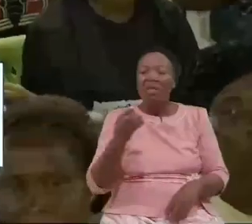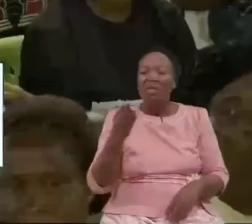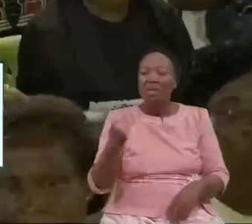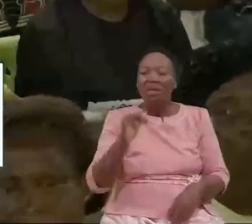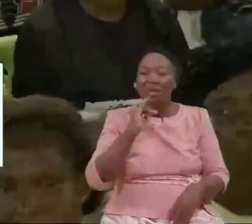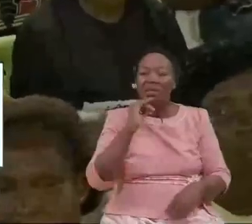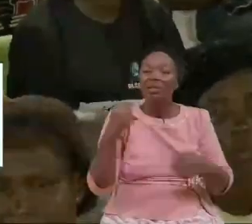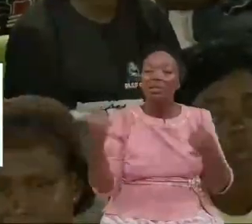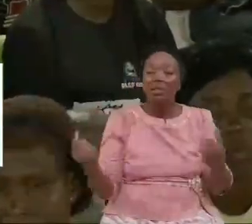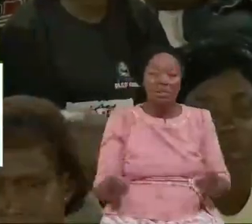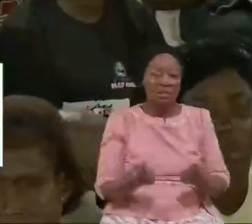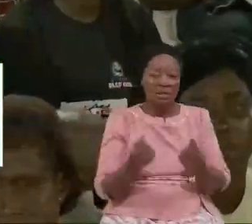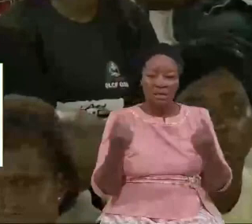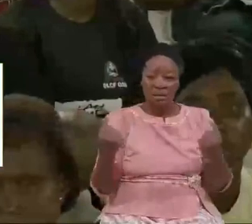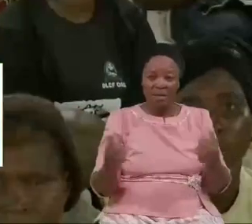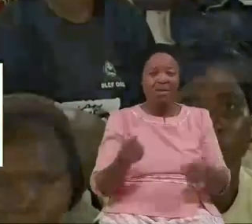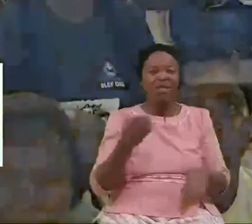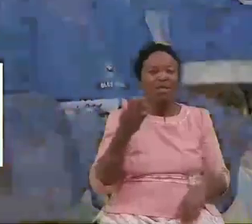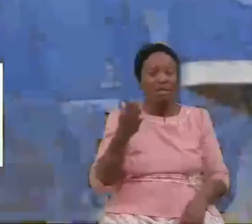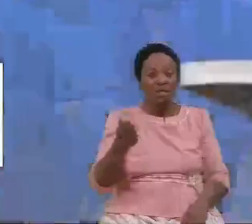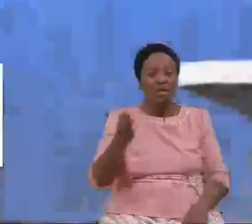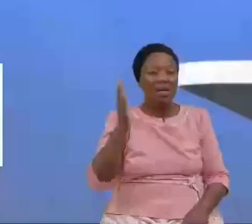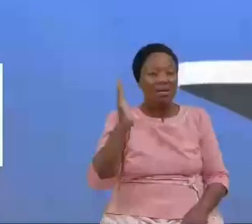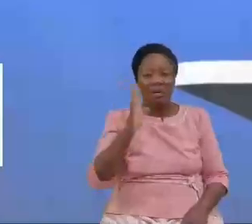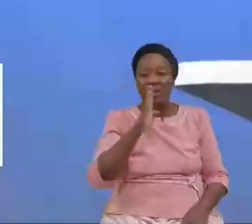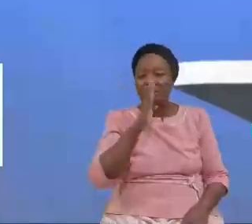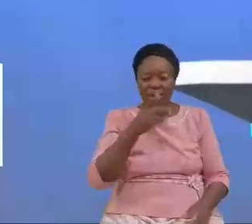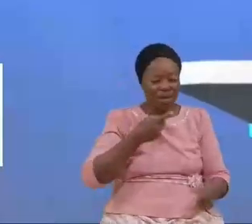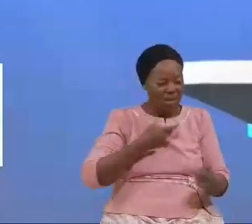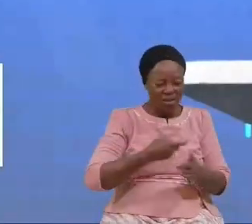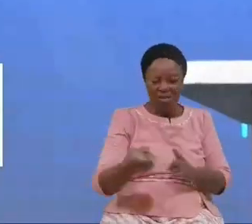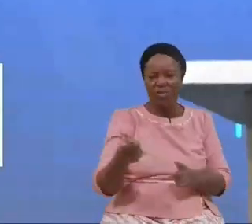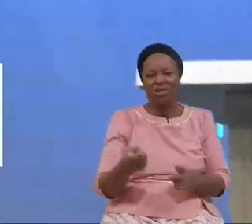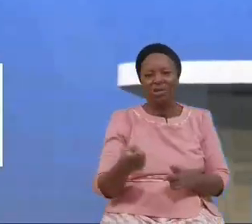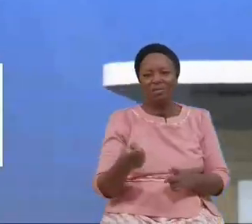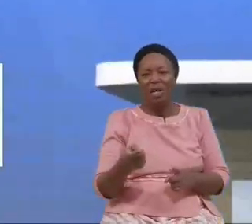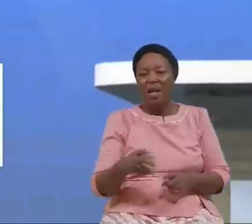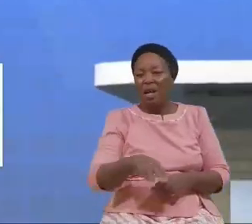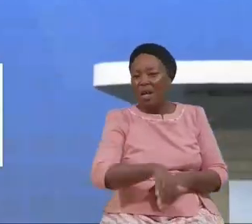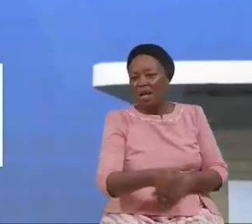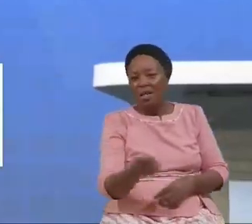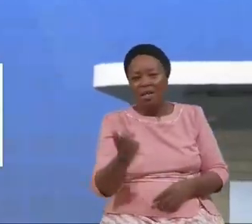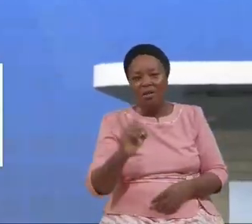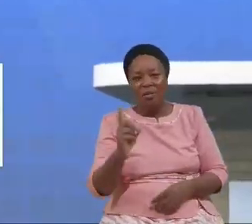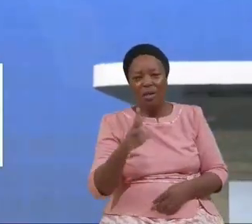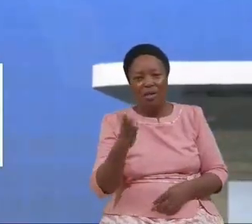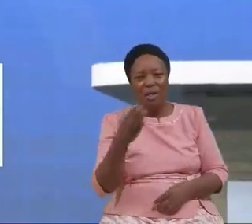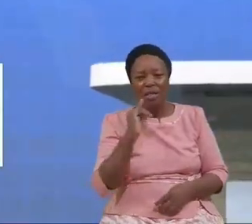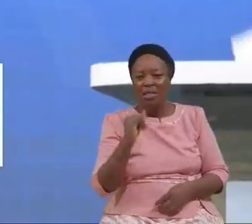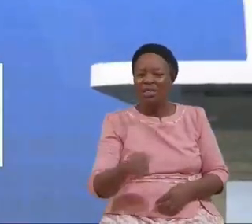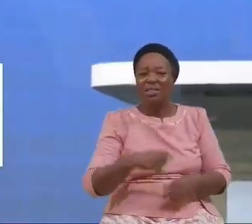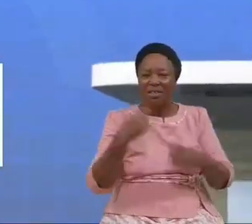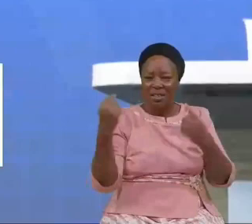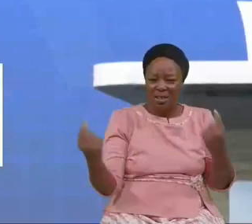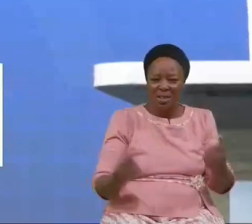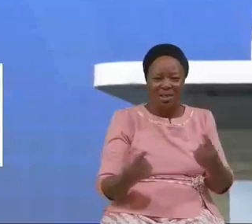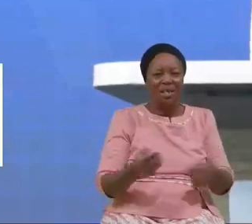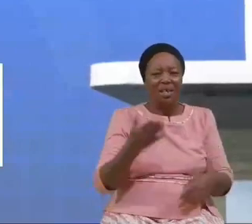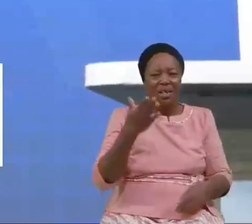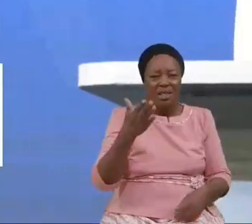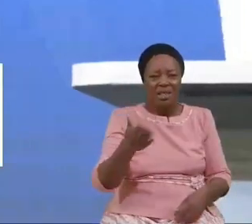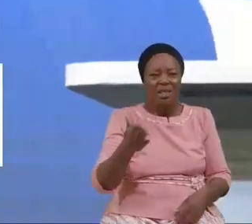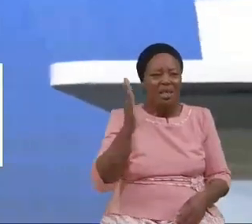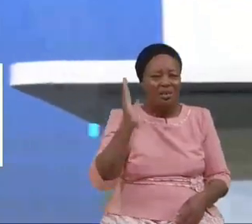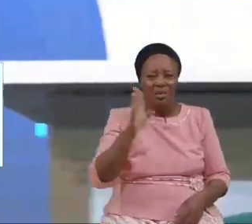l'iniquité il y aura donc la violence chaque fois que la transgression il y aura